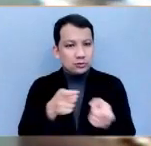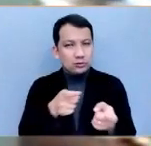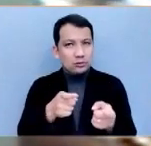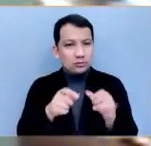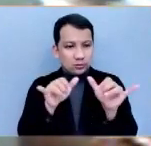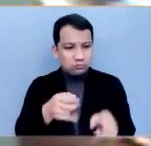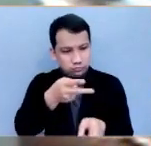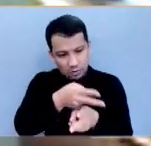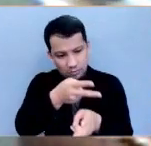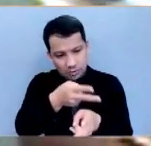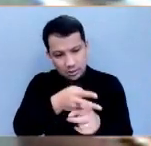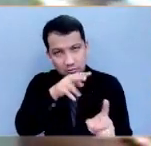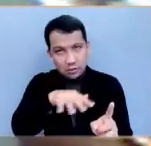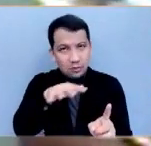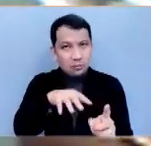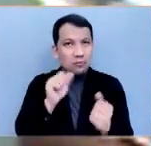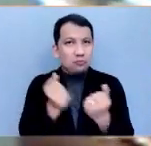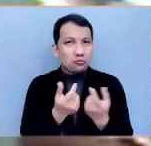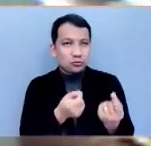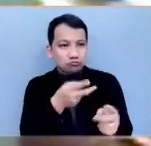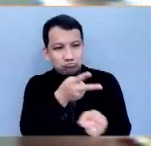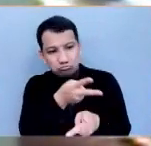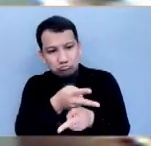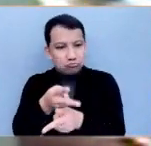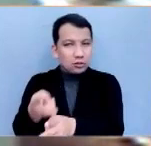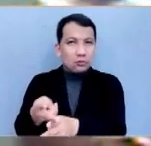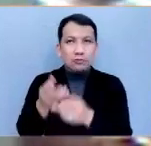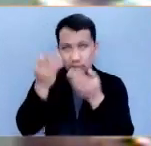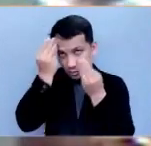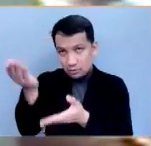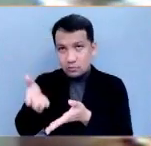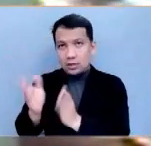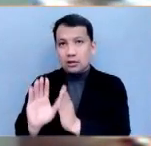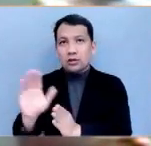sila. Lahat ng gagawin nila, ipapaalam nila dun sa